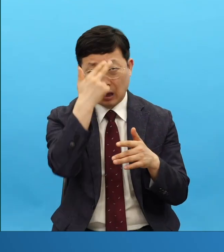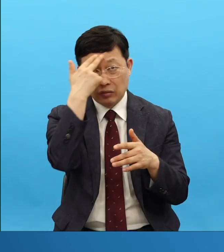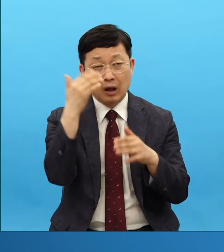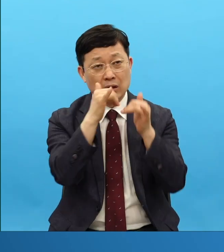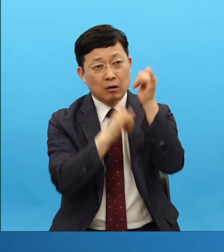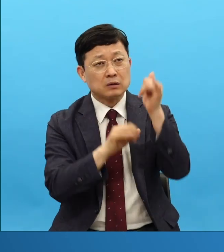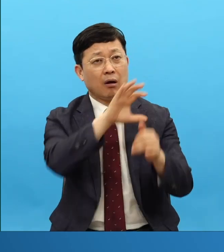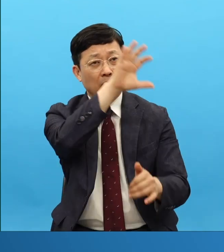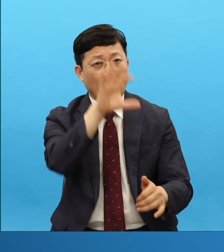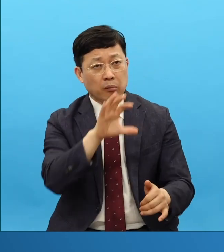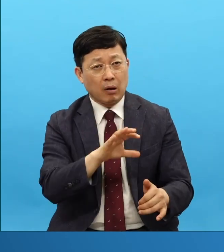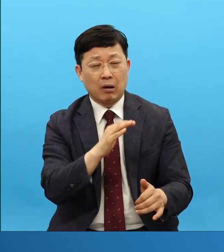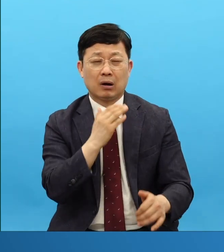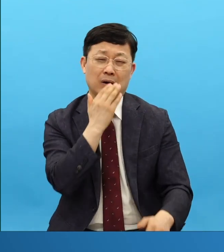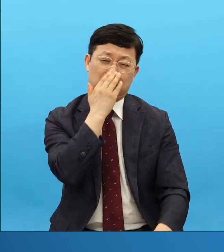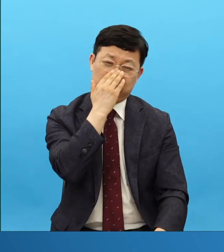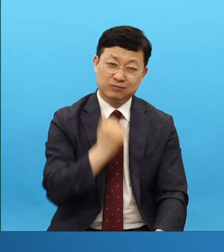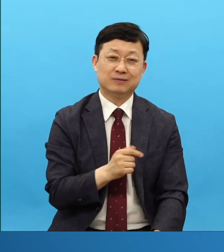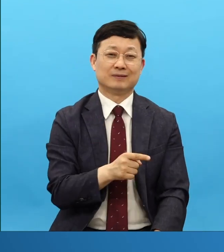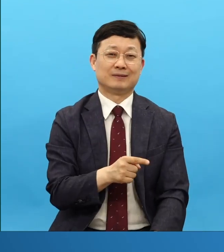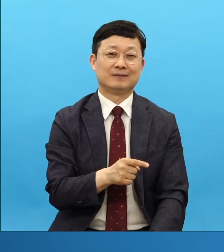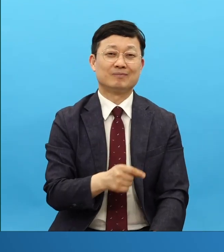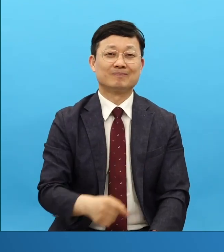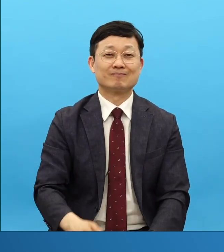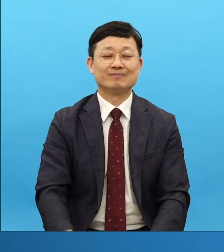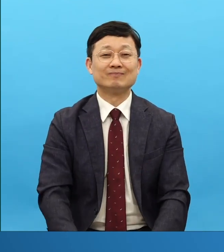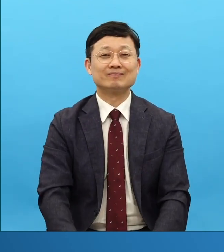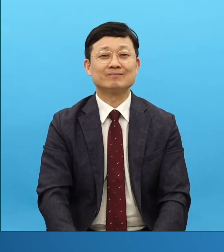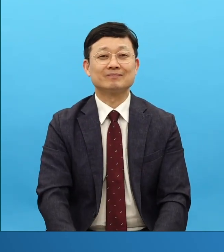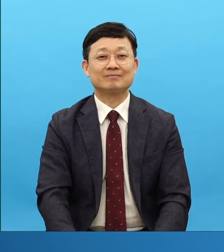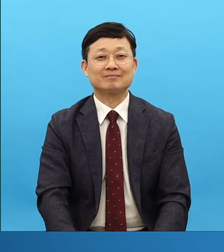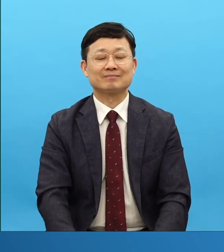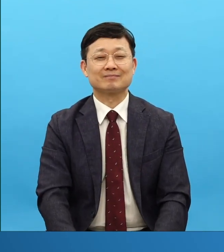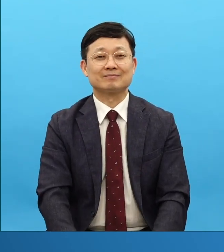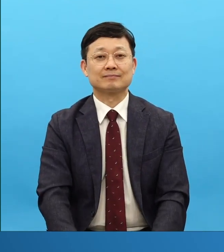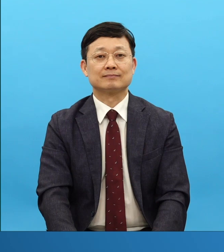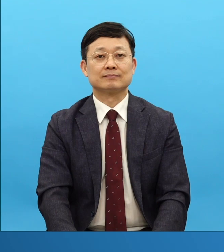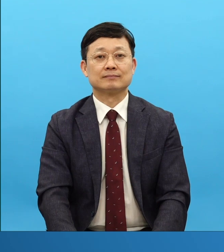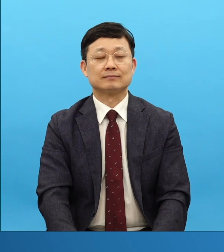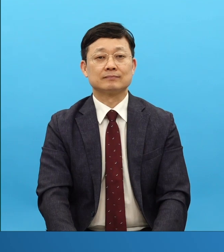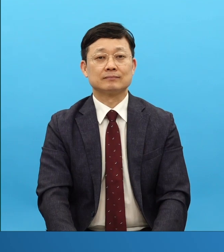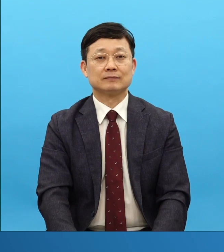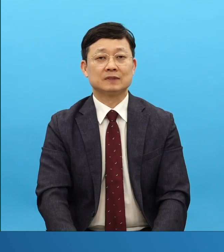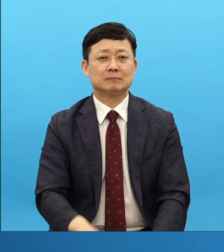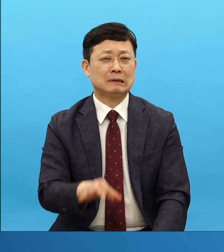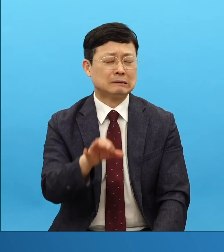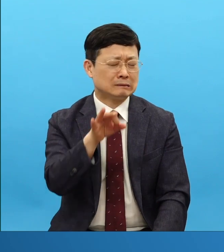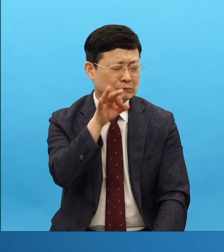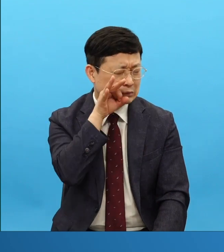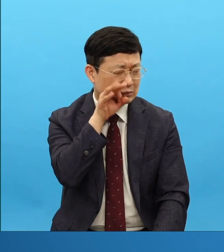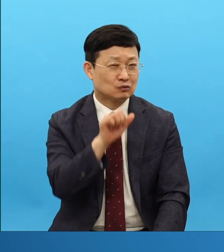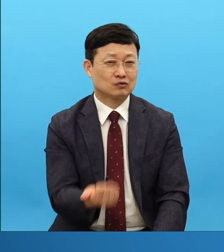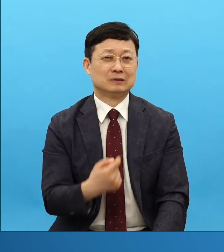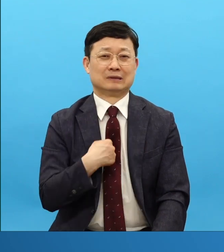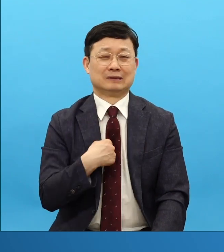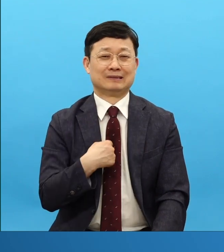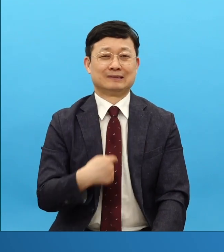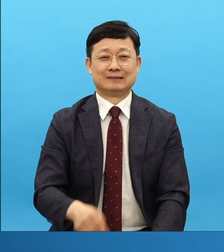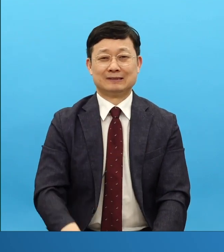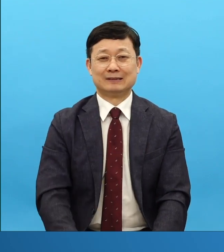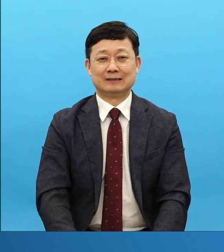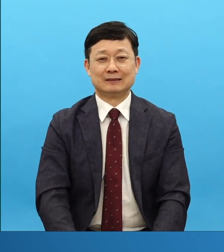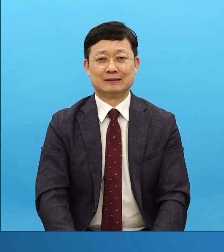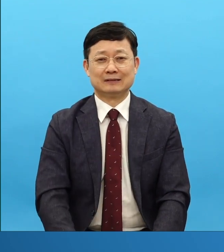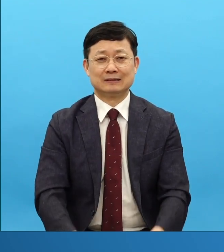always begging before the Chinese. We were allowing them to choose the next prince. When were 창피해 they doing that? 죽겠어요. It was so embarrassing.